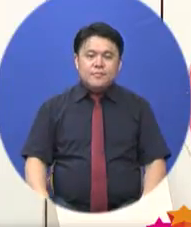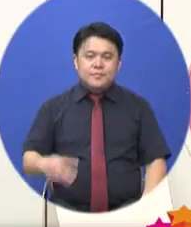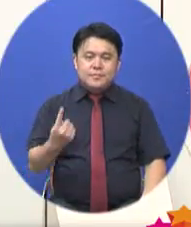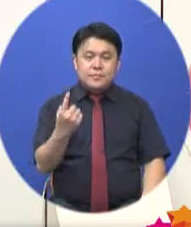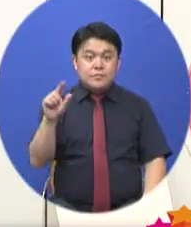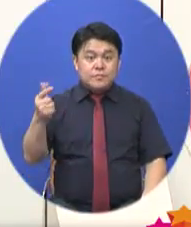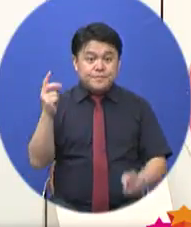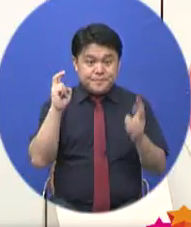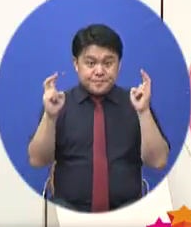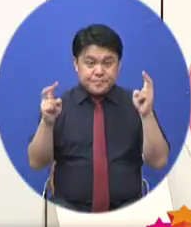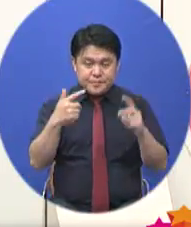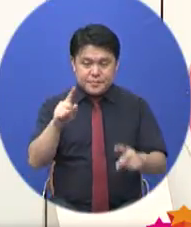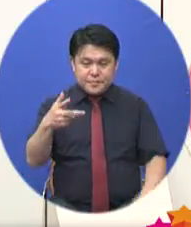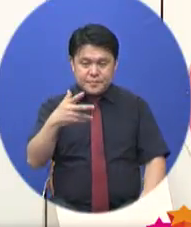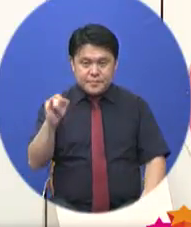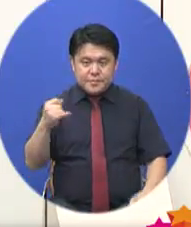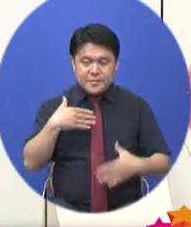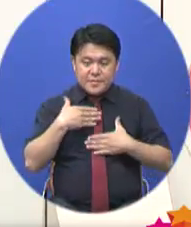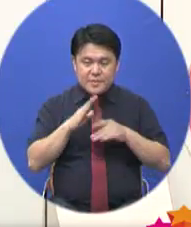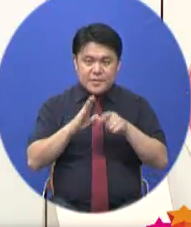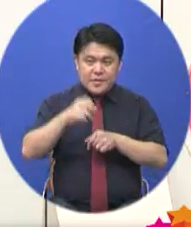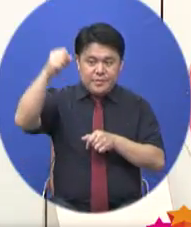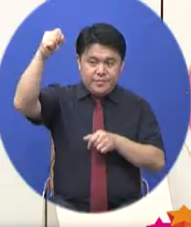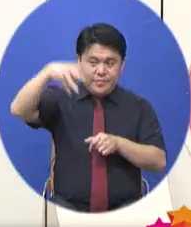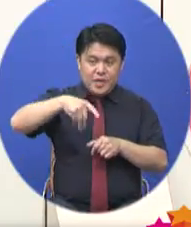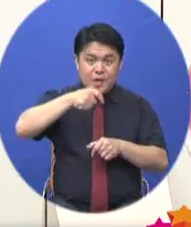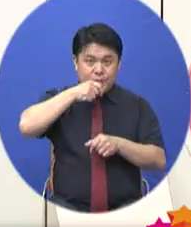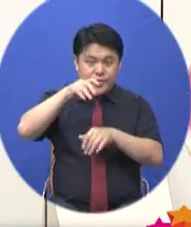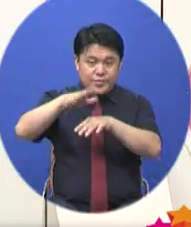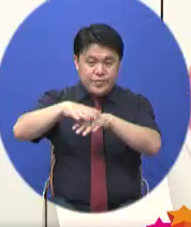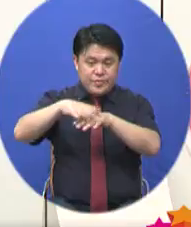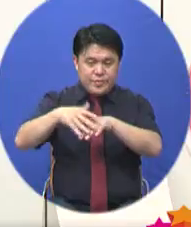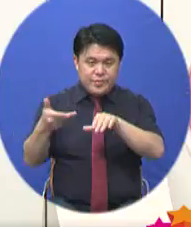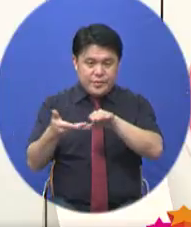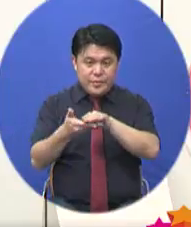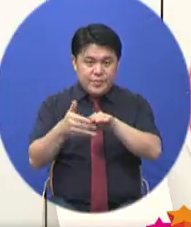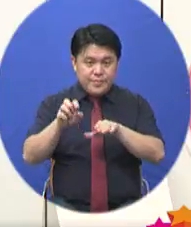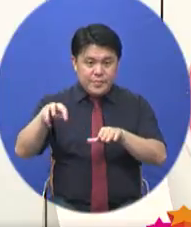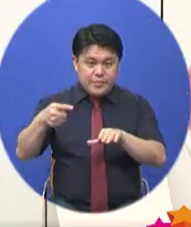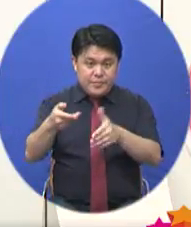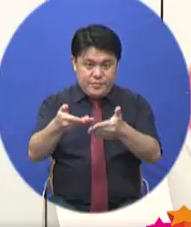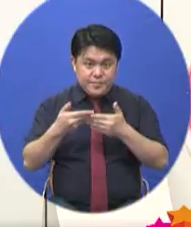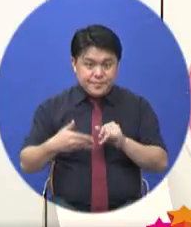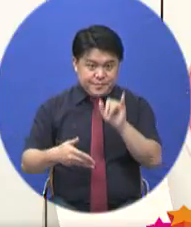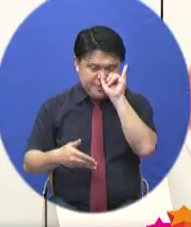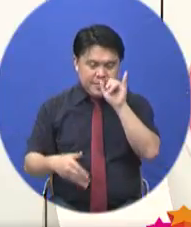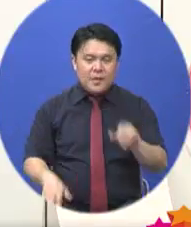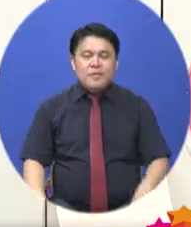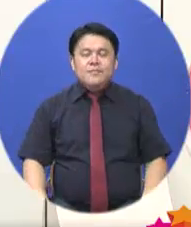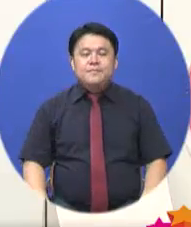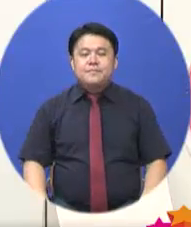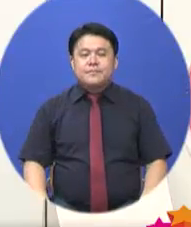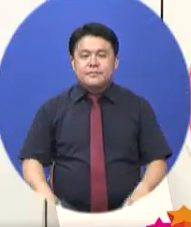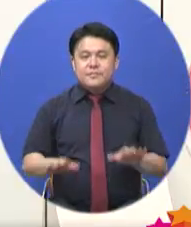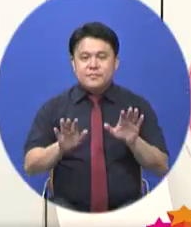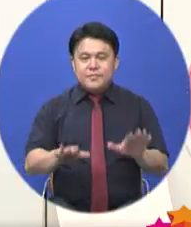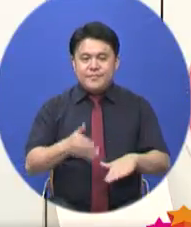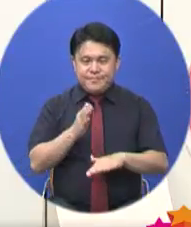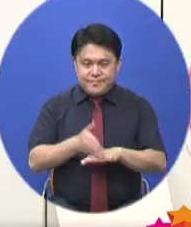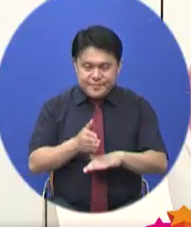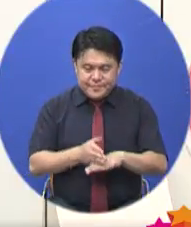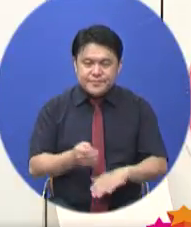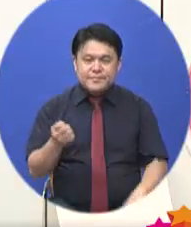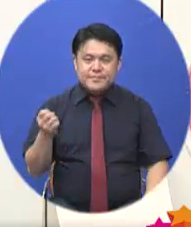로운에서 단비 샤워 필터를 드리고 있습니다. 아, 오늘 상당히